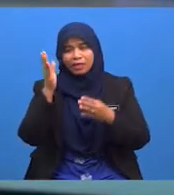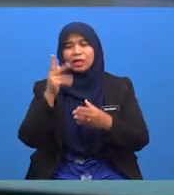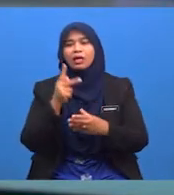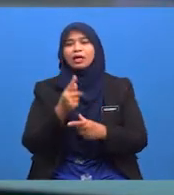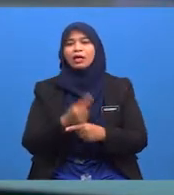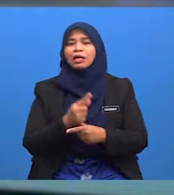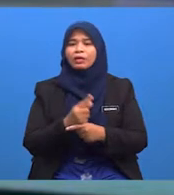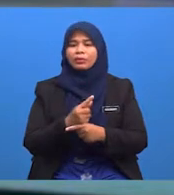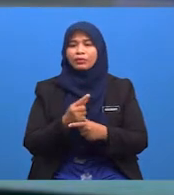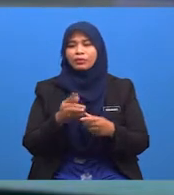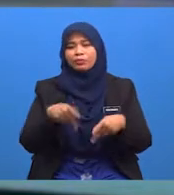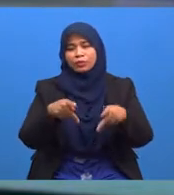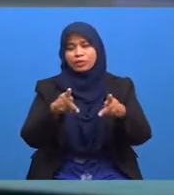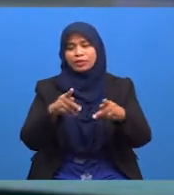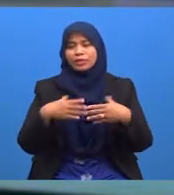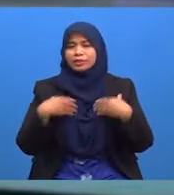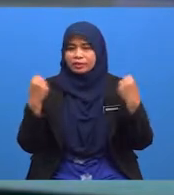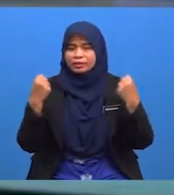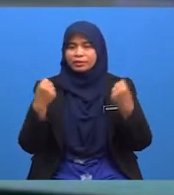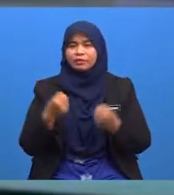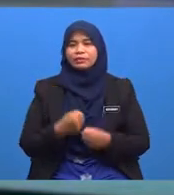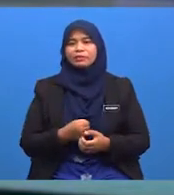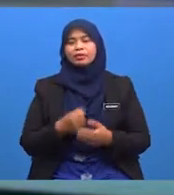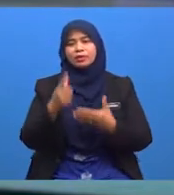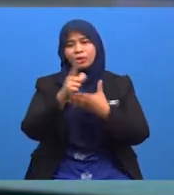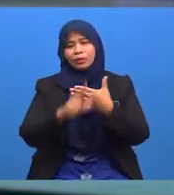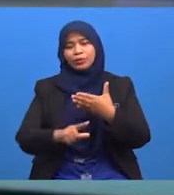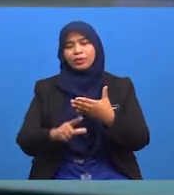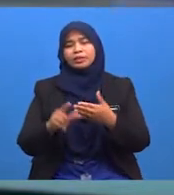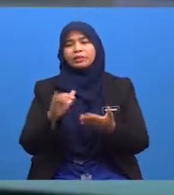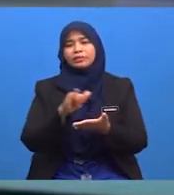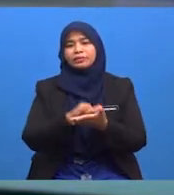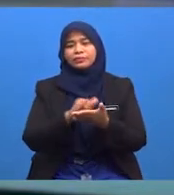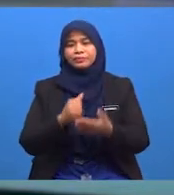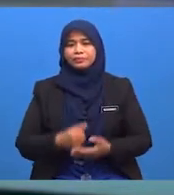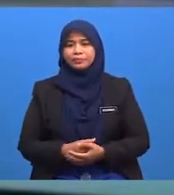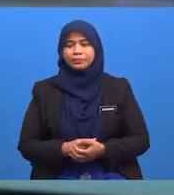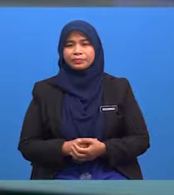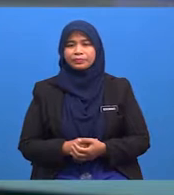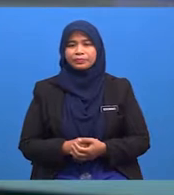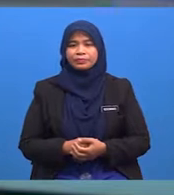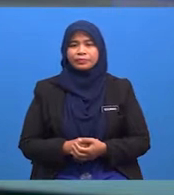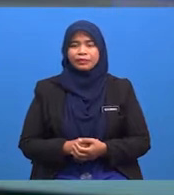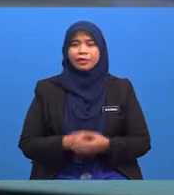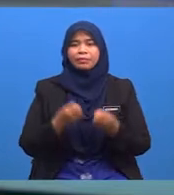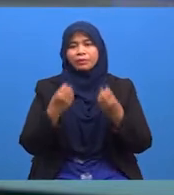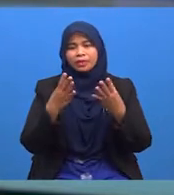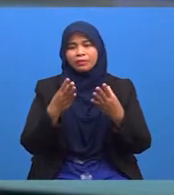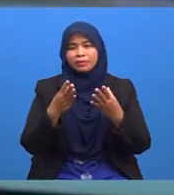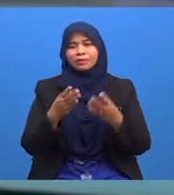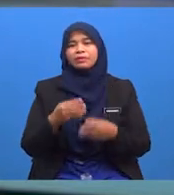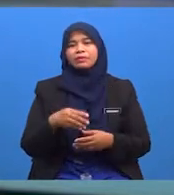mengganggu proses penyembuhan dan pemulihan terhadap luka atau kecederaan tersebut.